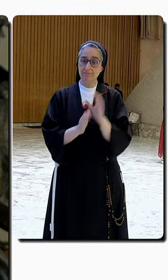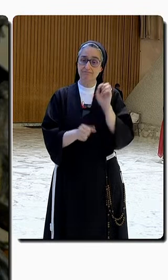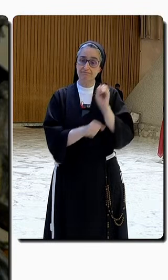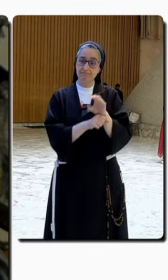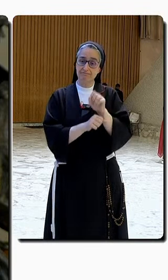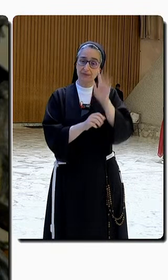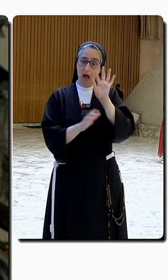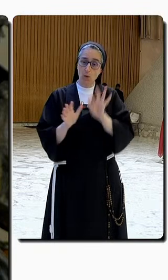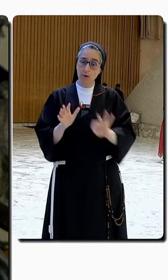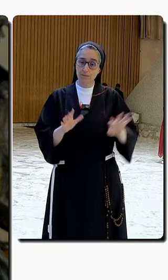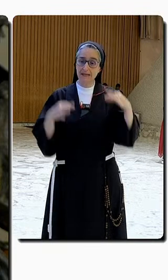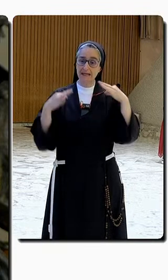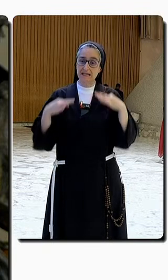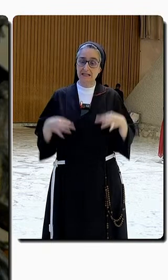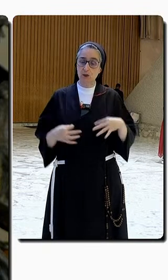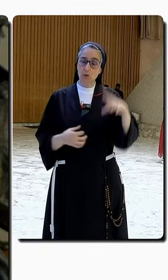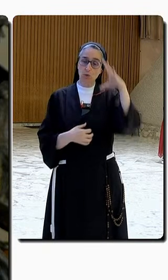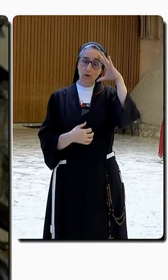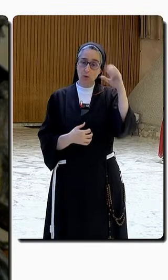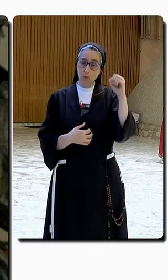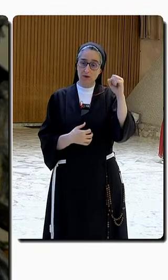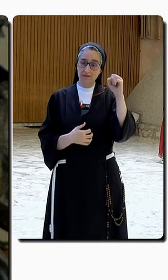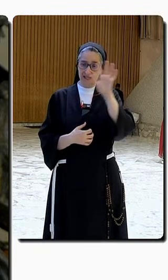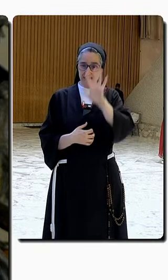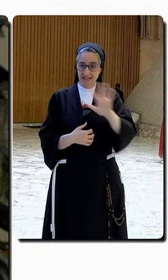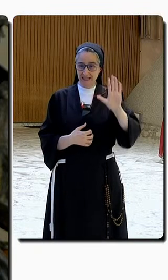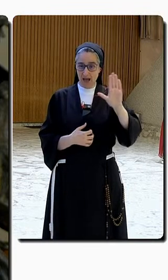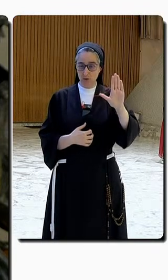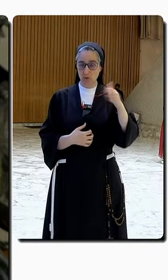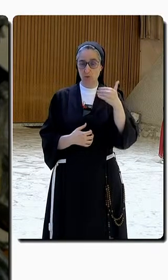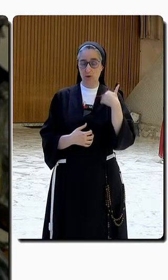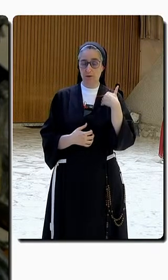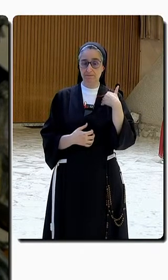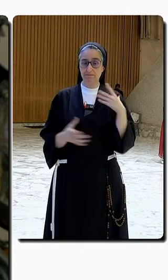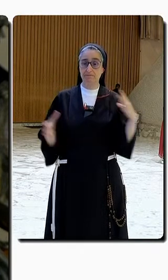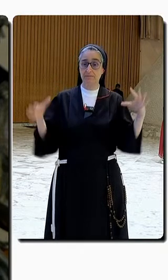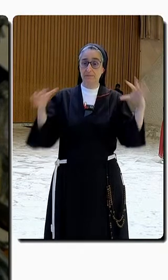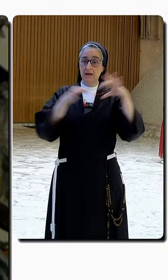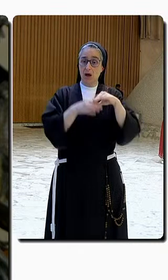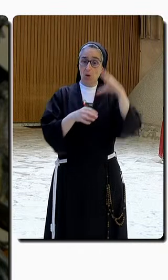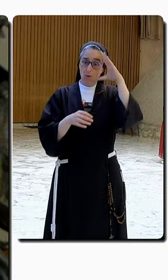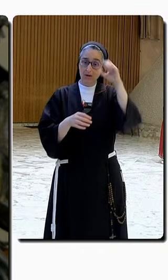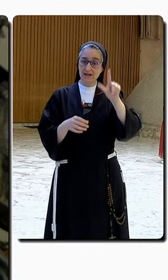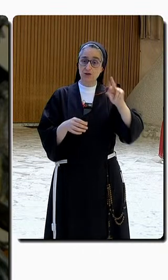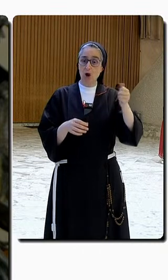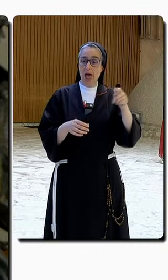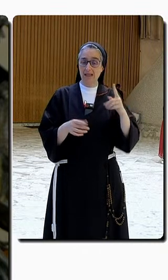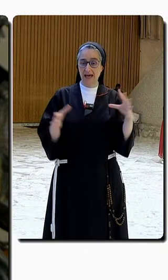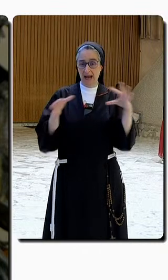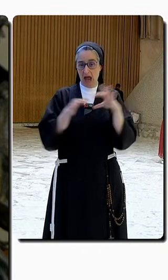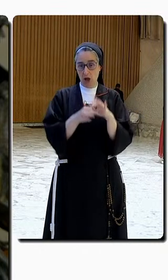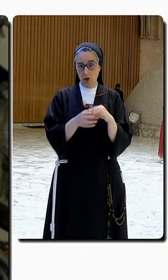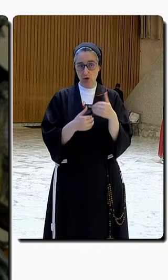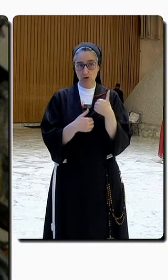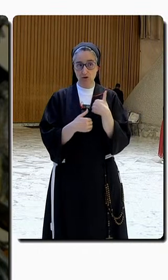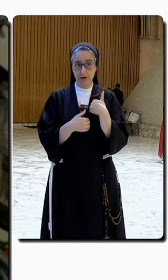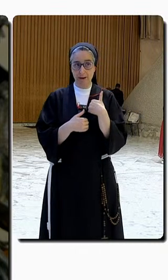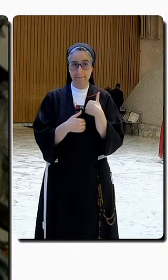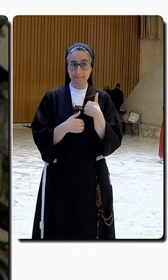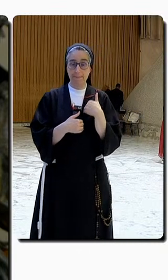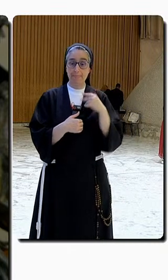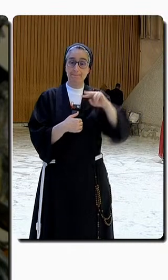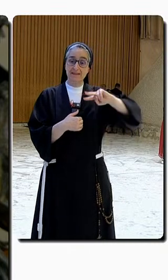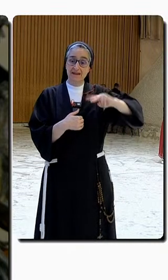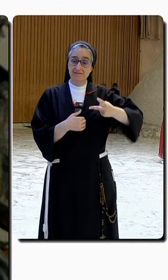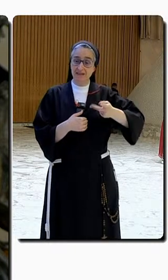insegna in alcuni istituti universitari a Riga, affiliati alla Pontificia Università Lateranense. È